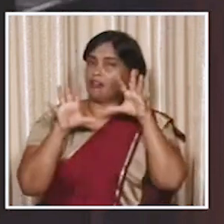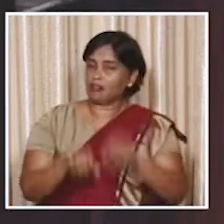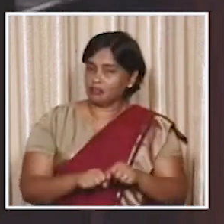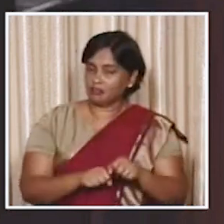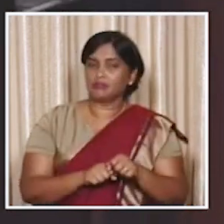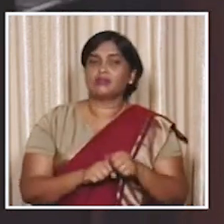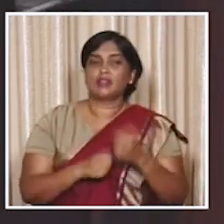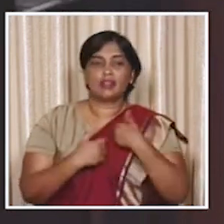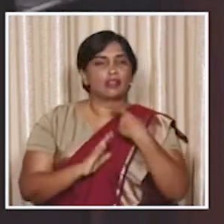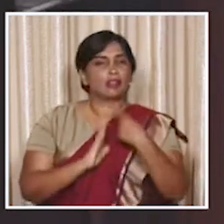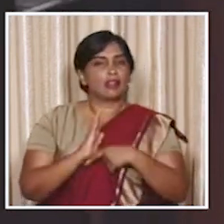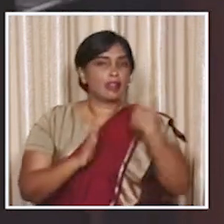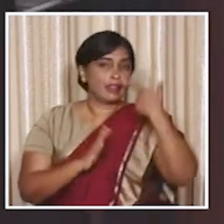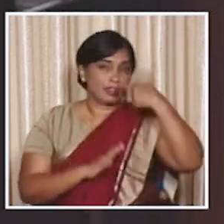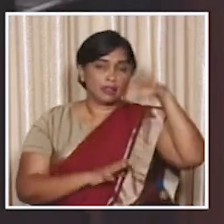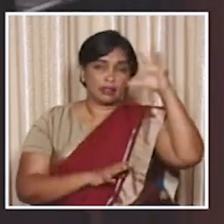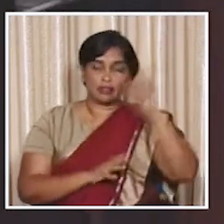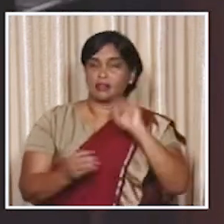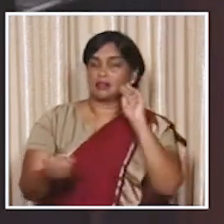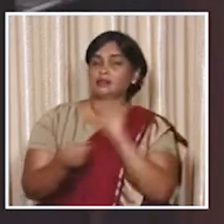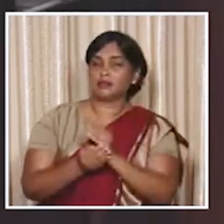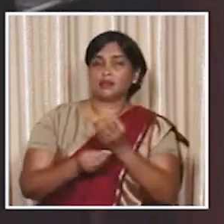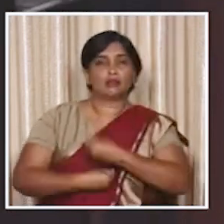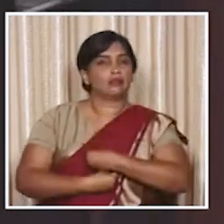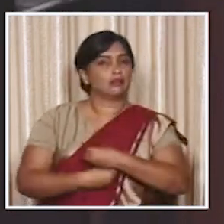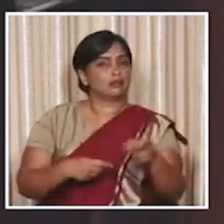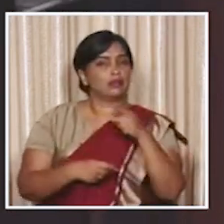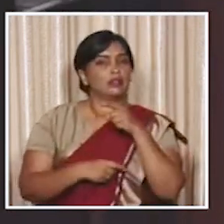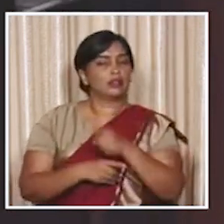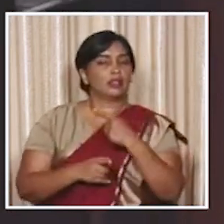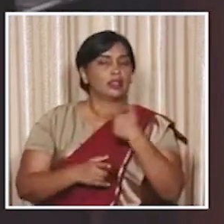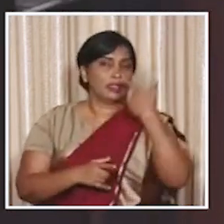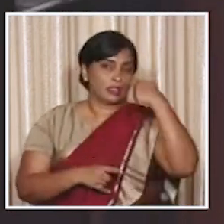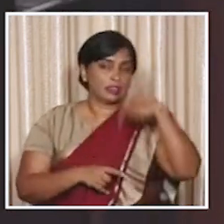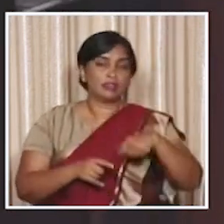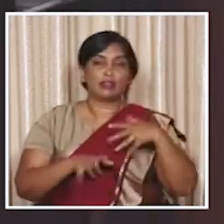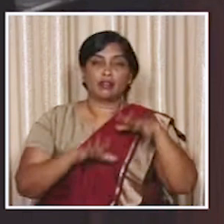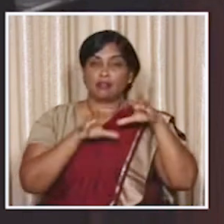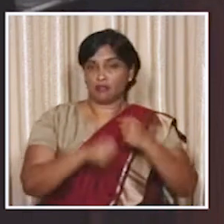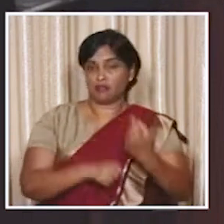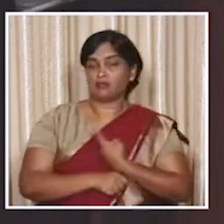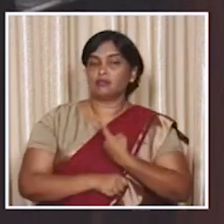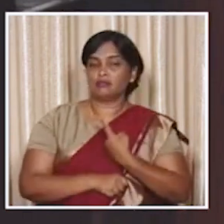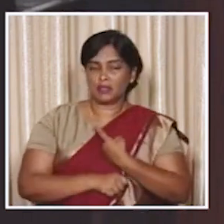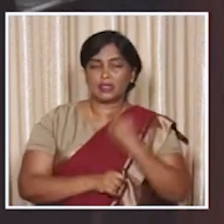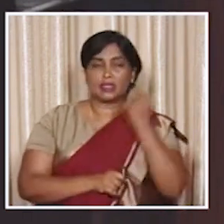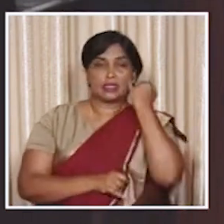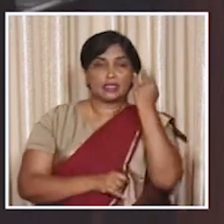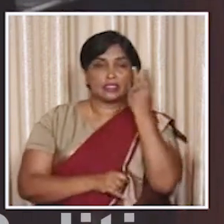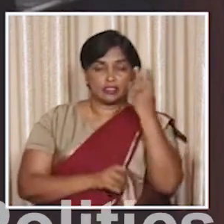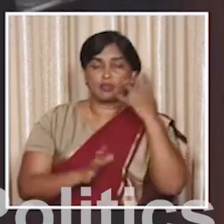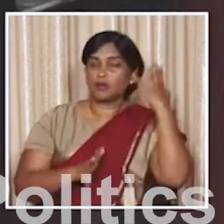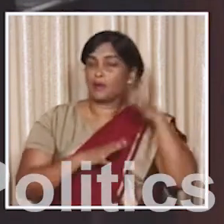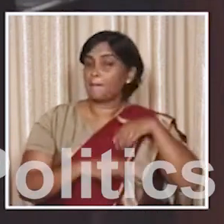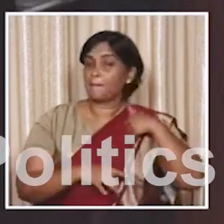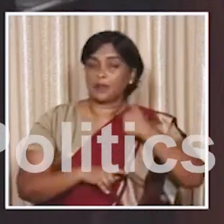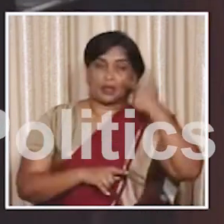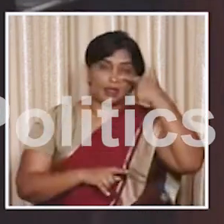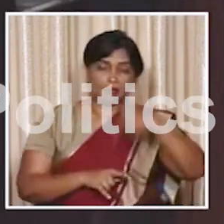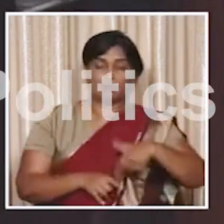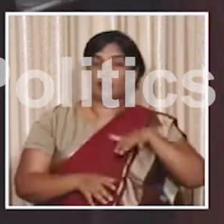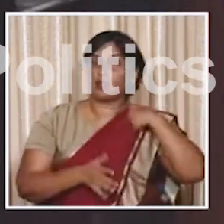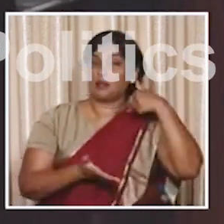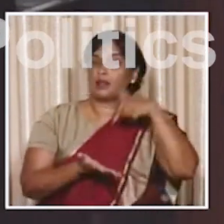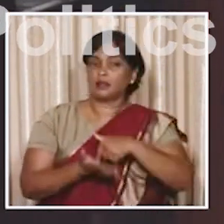කරගත්තා. අපේ රටේ තෙල් ගෙන්වීම, ගබඩා කිරීම, බෙදා හැරීම තෙල් සංස්ථාවේ ඒකාධිකාරියා සිංගප්පූරුව ලෝකයේ ප්‍රධාන තෙල් ලිකුණ හබ්